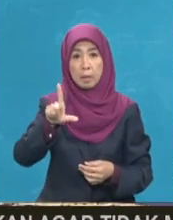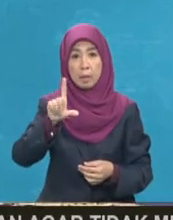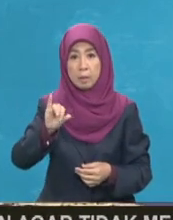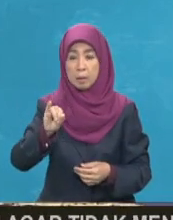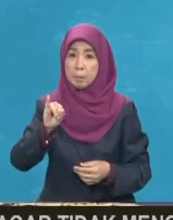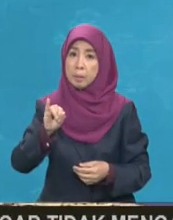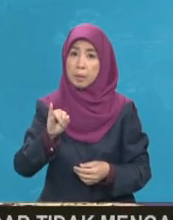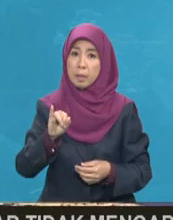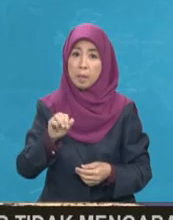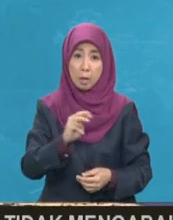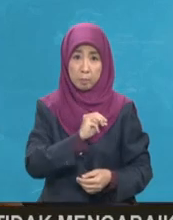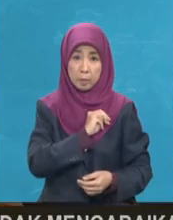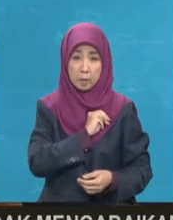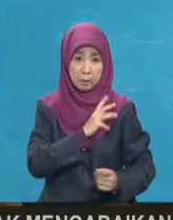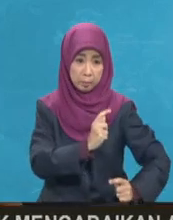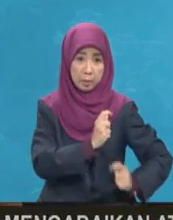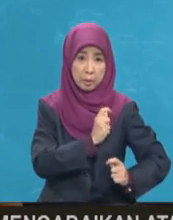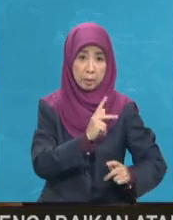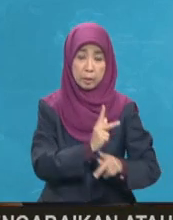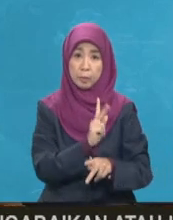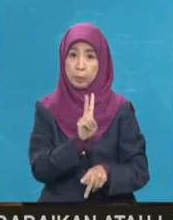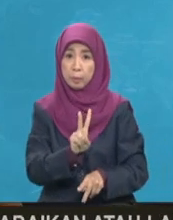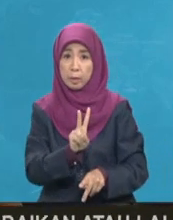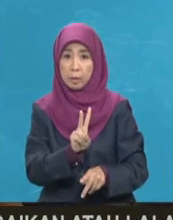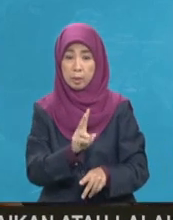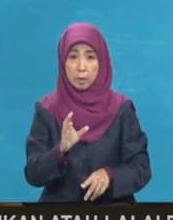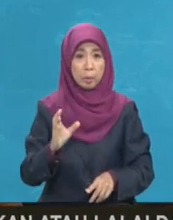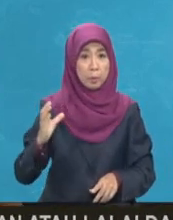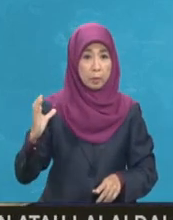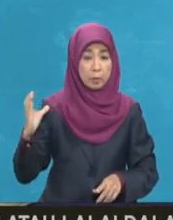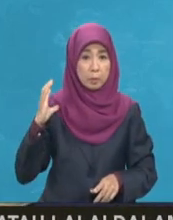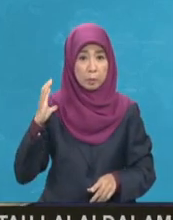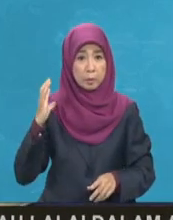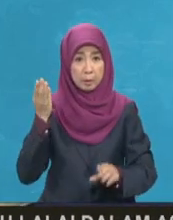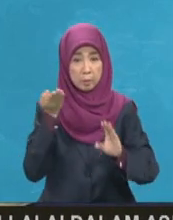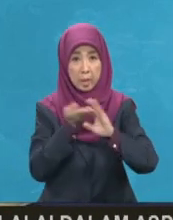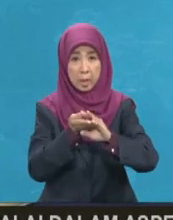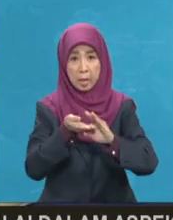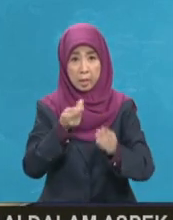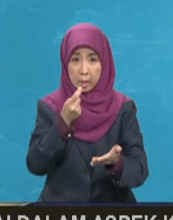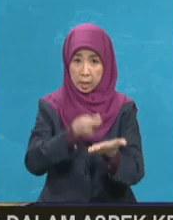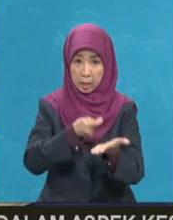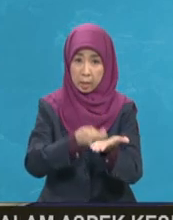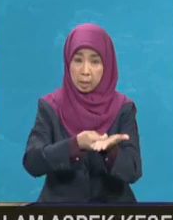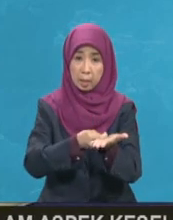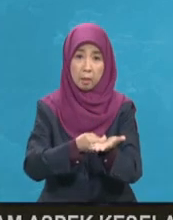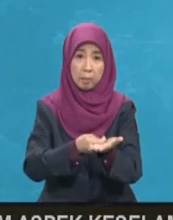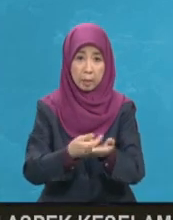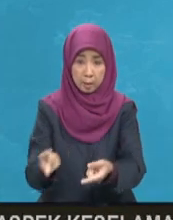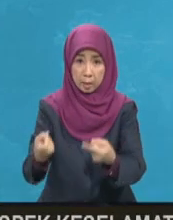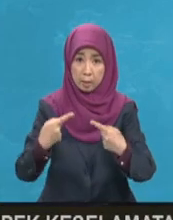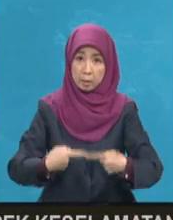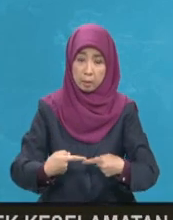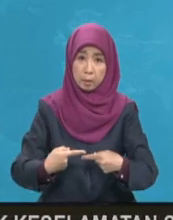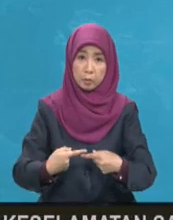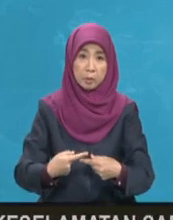Yusuf Menteri Pertahanan kedua selaku pengurus lembaga pengarah taeng juga hadiah Datuk Sri Paduka on